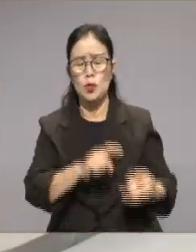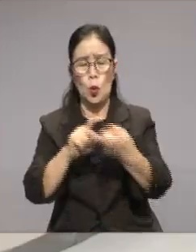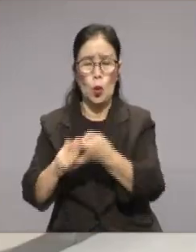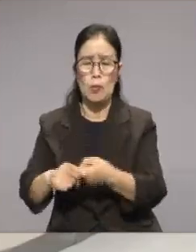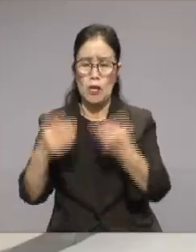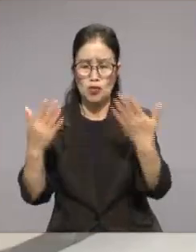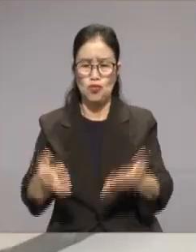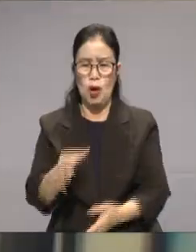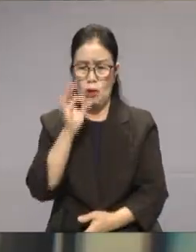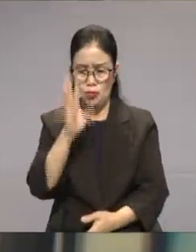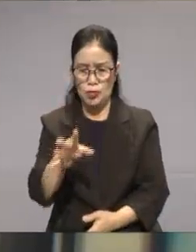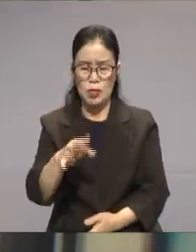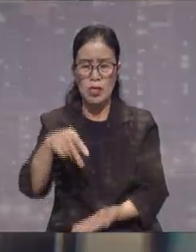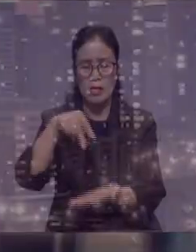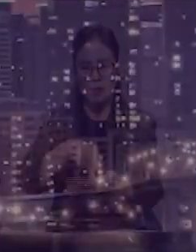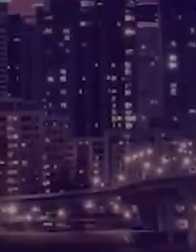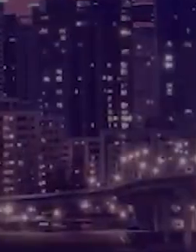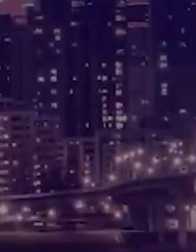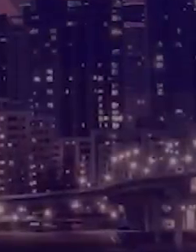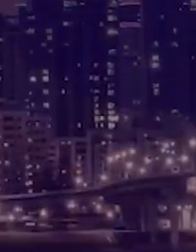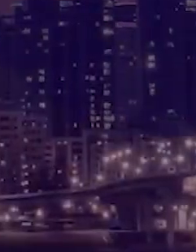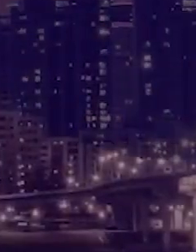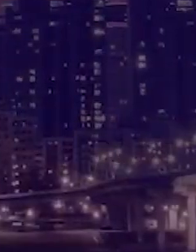입장은 차이가 없다고 밝혔습니다